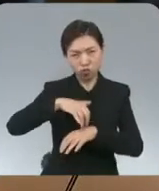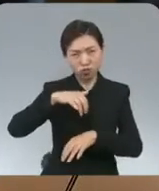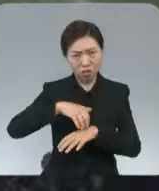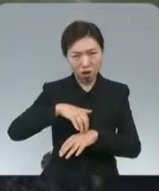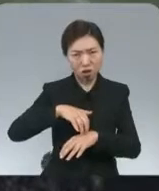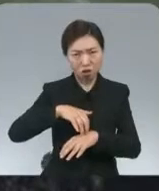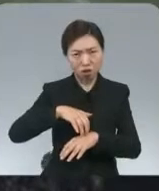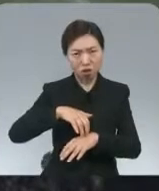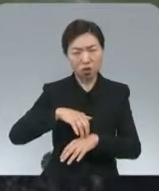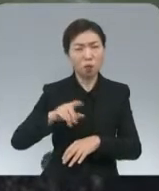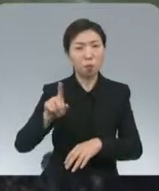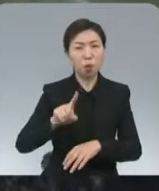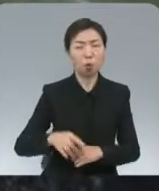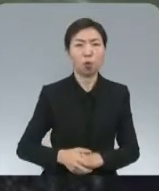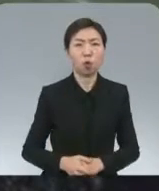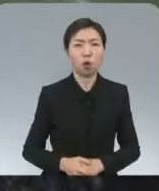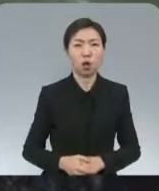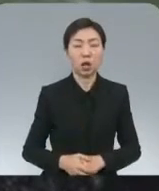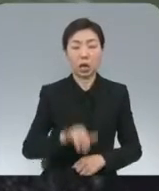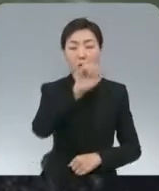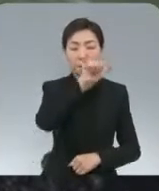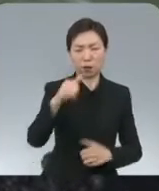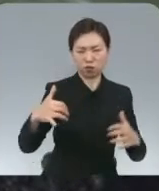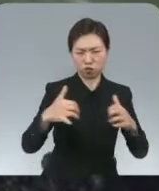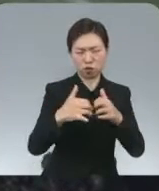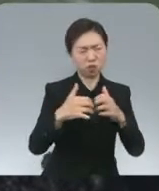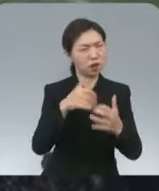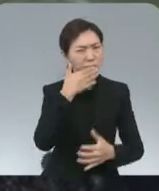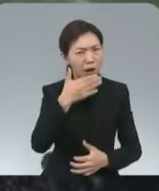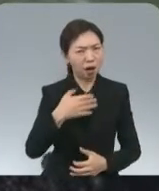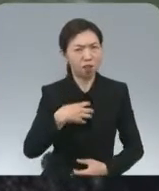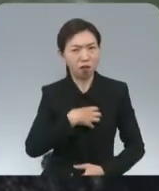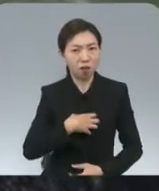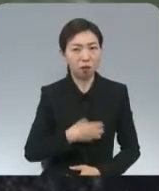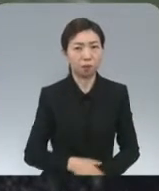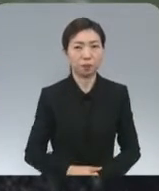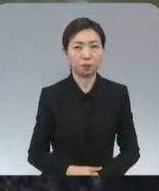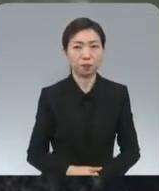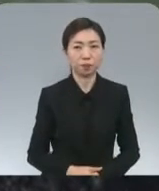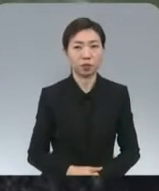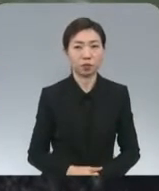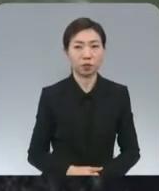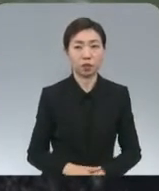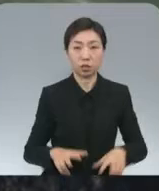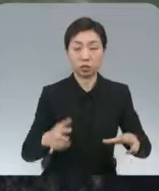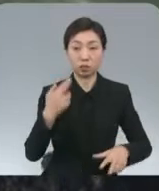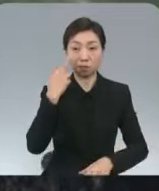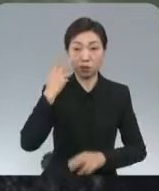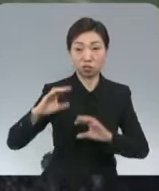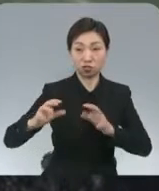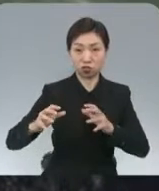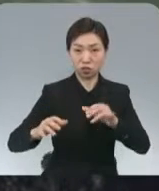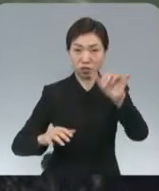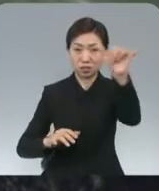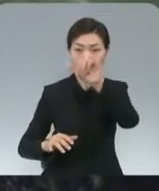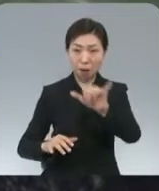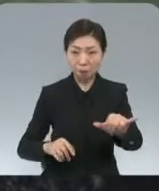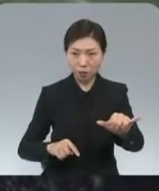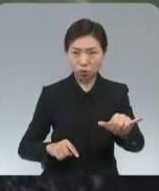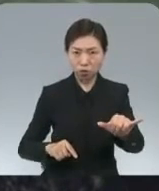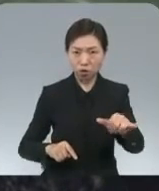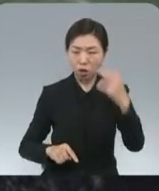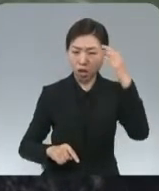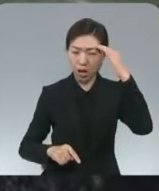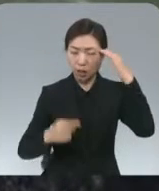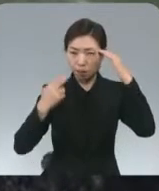戦争状況に追い込んでいると批判しました金大使は26日アメリカニューヨークの